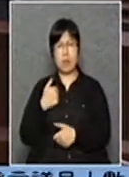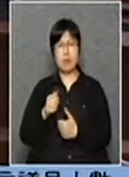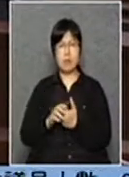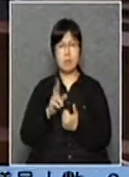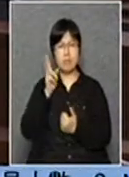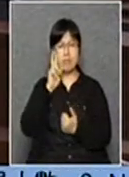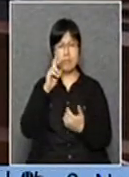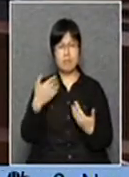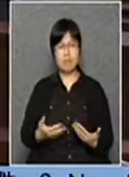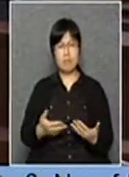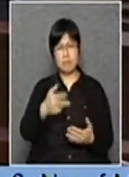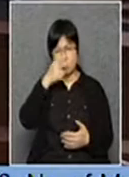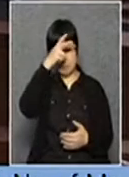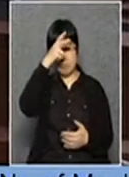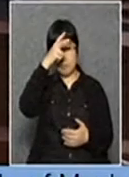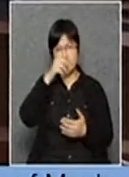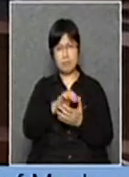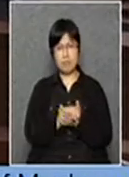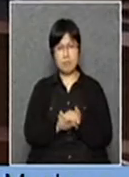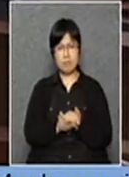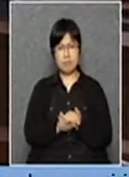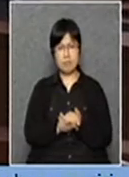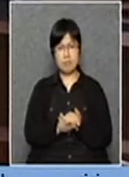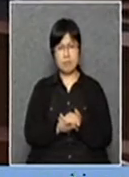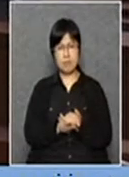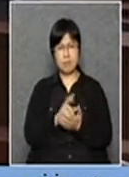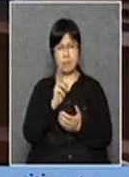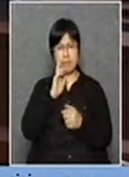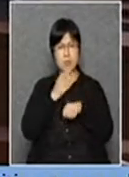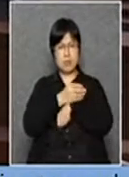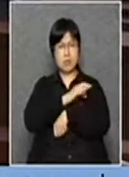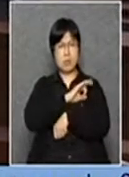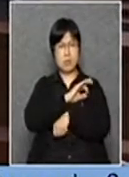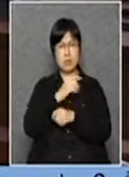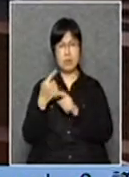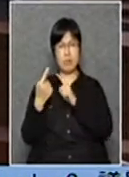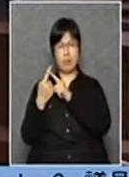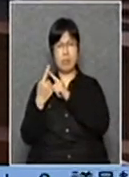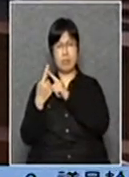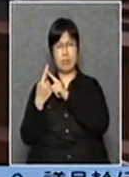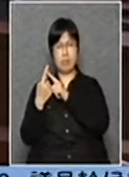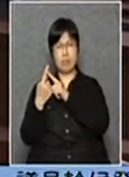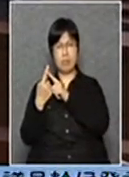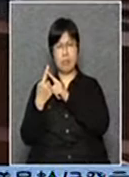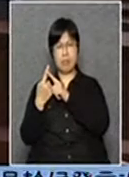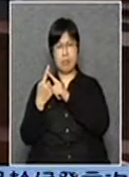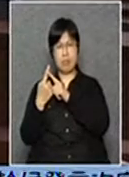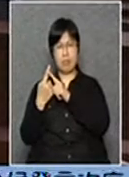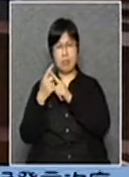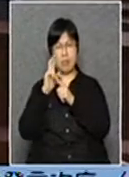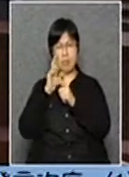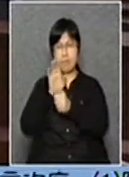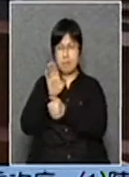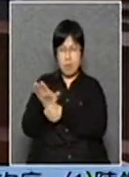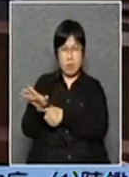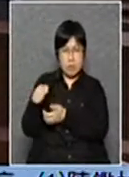而家政府理應嚟講咧，就係、是、只不過係社會上市民嘅一個講得好聽啲係公僕啦，講得唔好聽